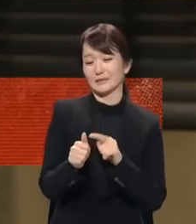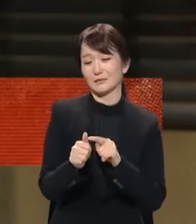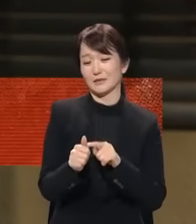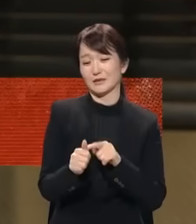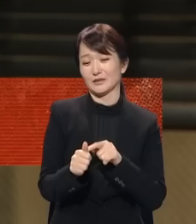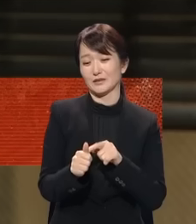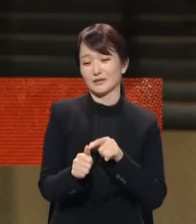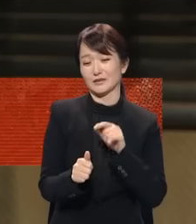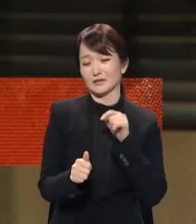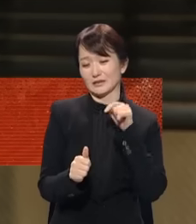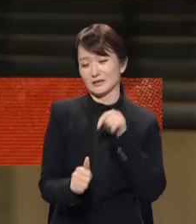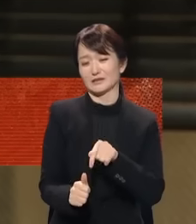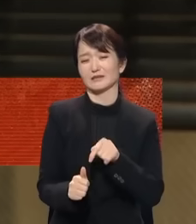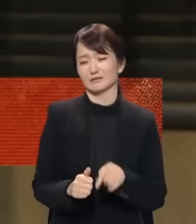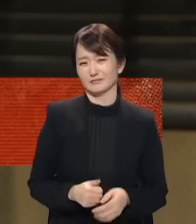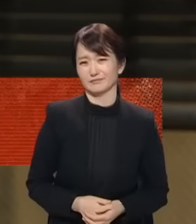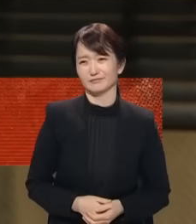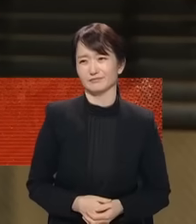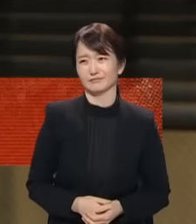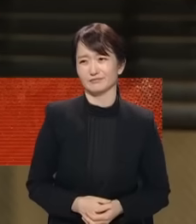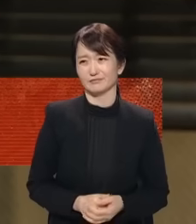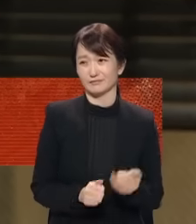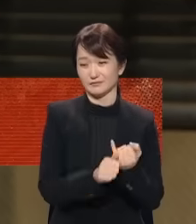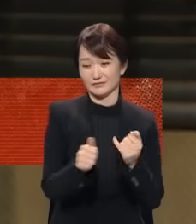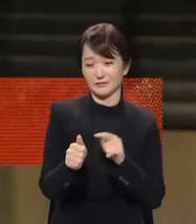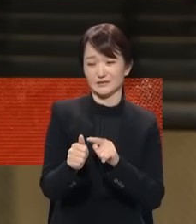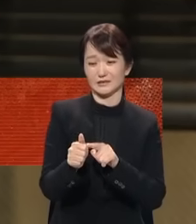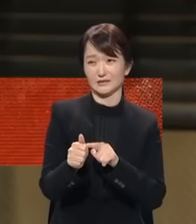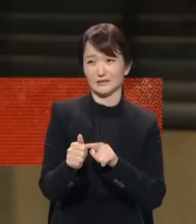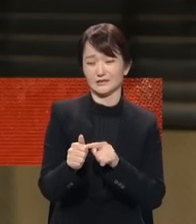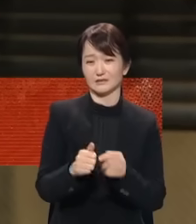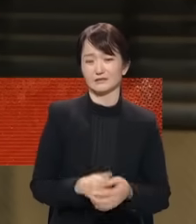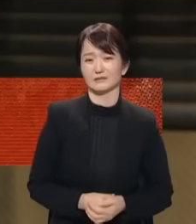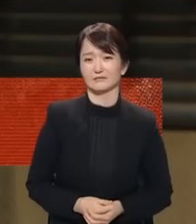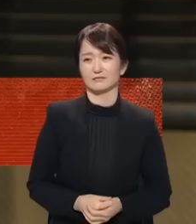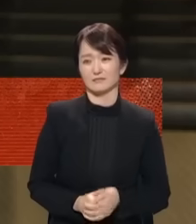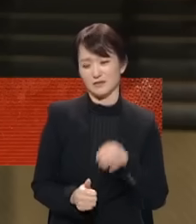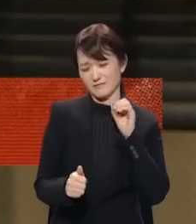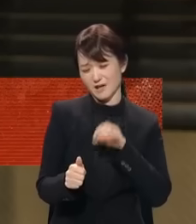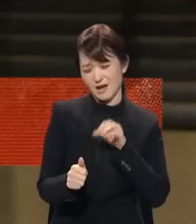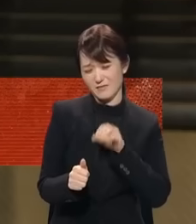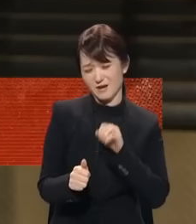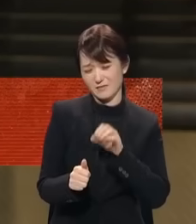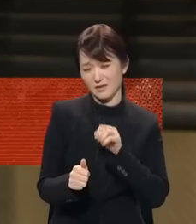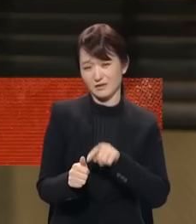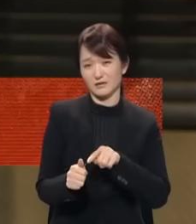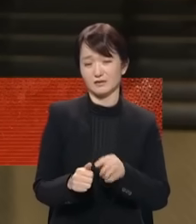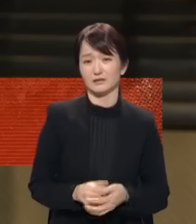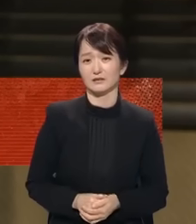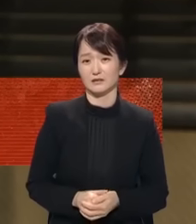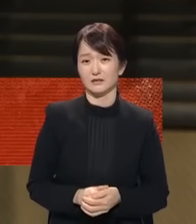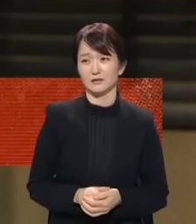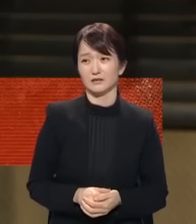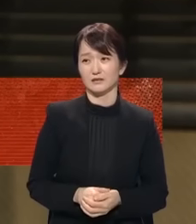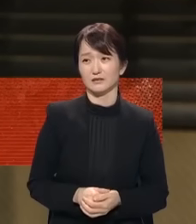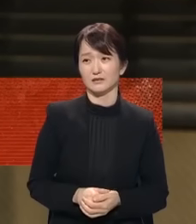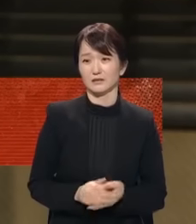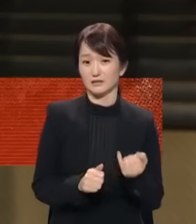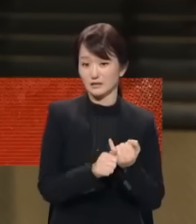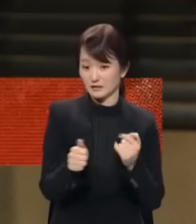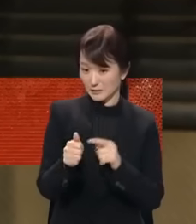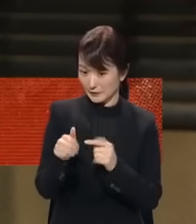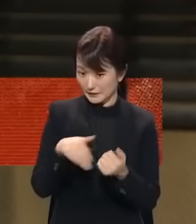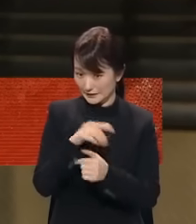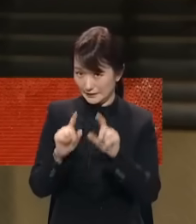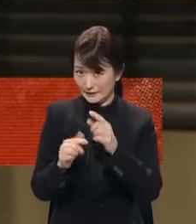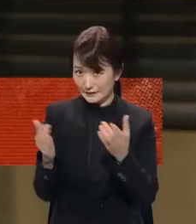맞지 않나 생각이 들어요. 남편한테 잘 쏘아붙으시는 것 같은데 남편한테 다 얘기를 좀 하시고 이런 이런 사정이 가면 남편이 그 상황에